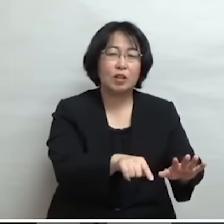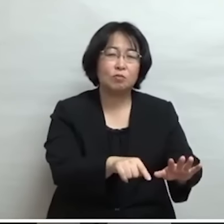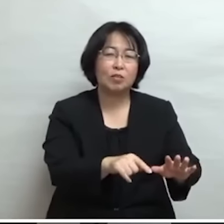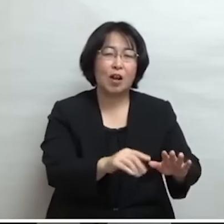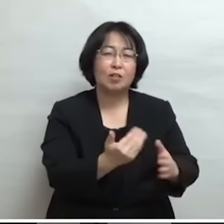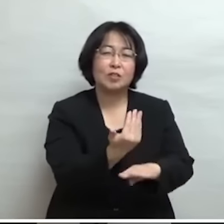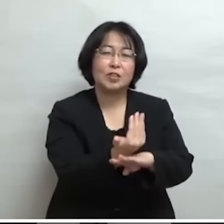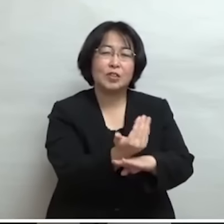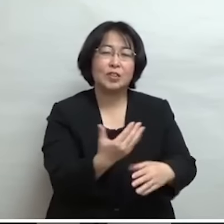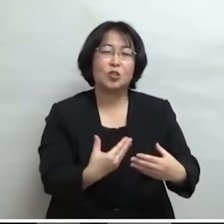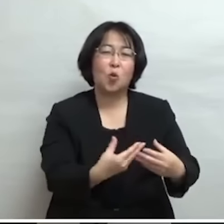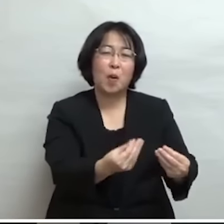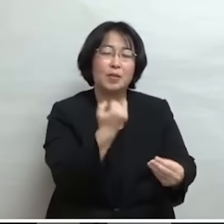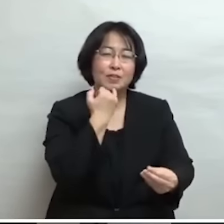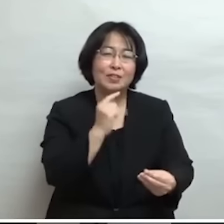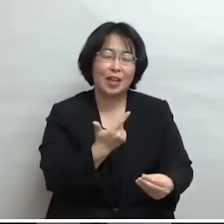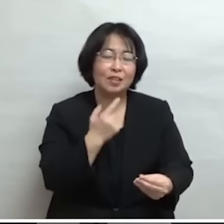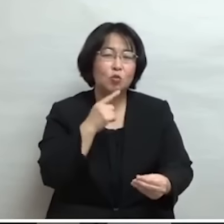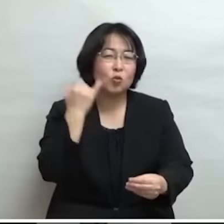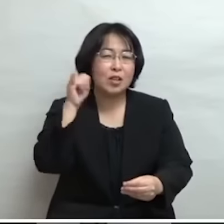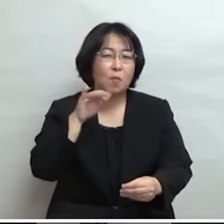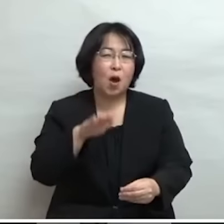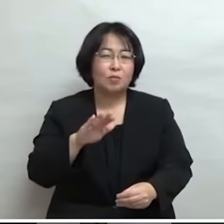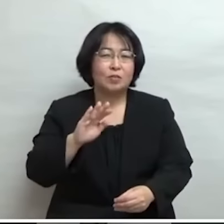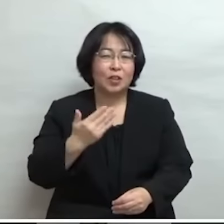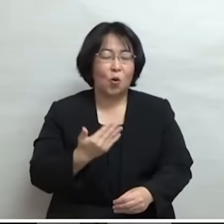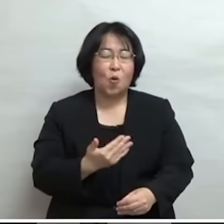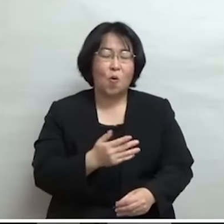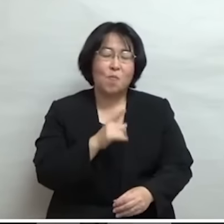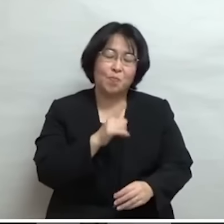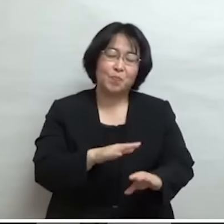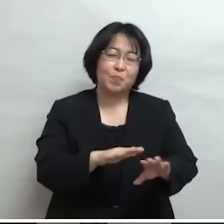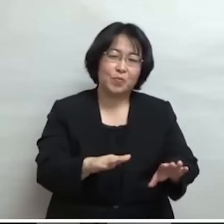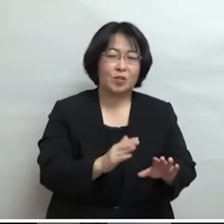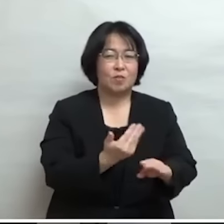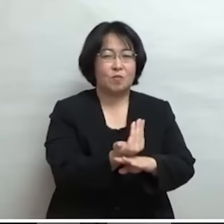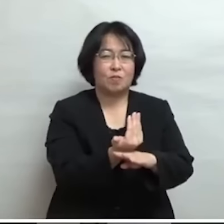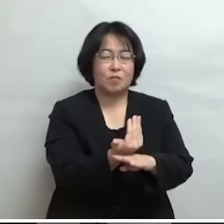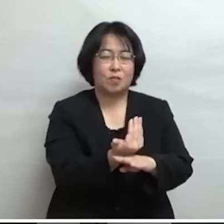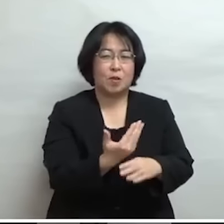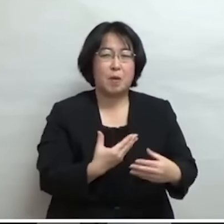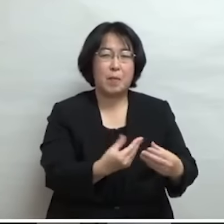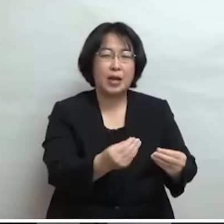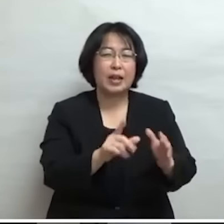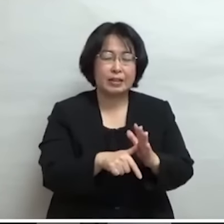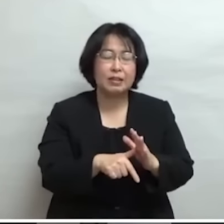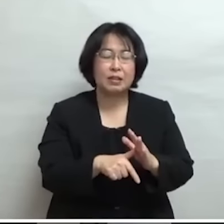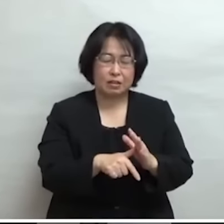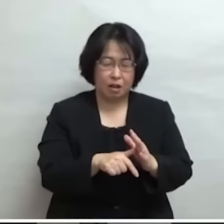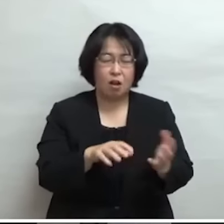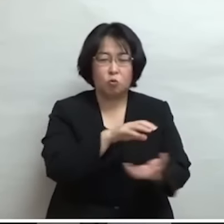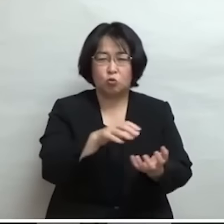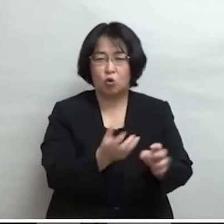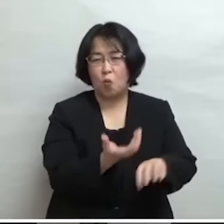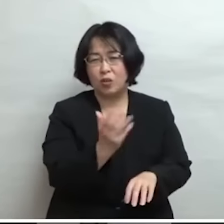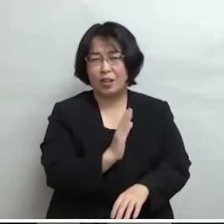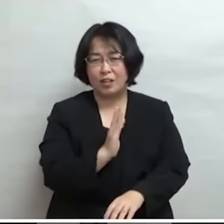たら、そもそも裁判にもなってないし、最高裁の判決も出てないと思うんで、私もそこは全てだと思うんですけども、まあ、これに従